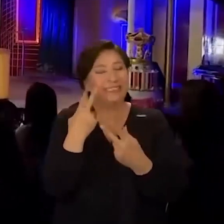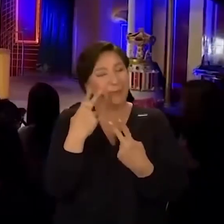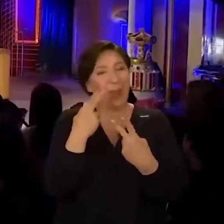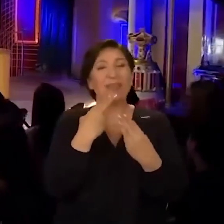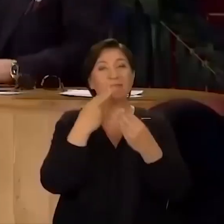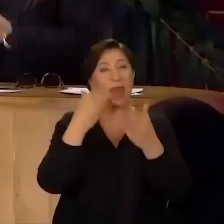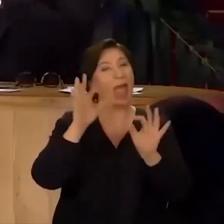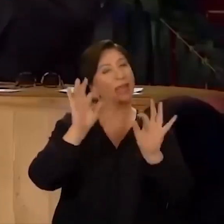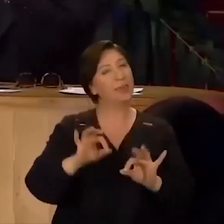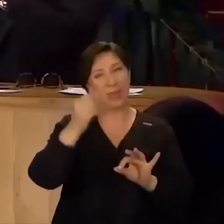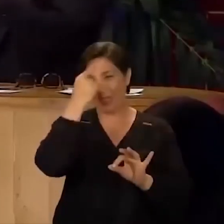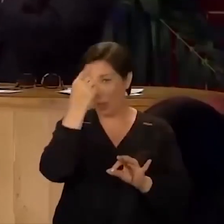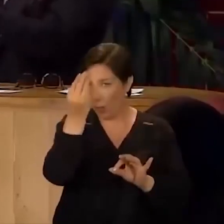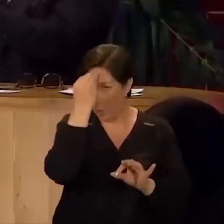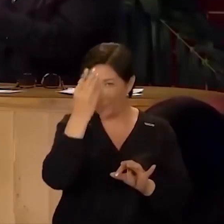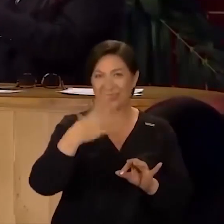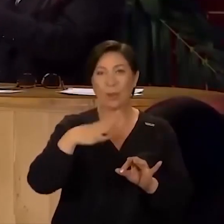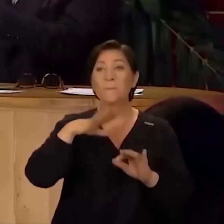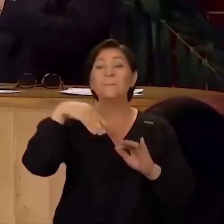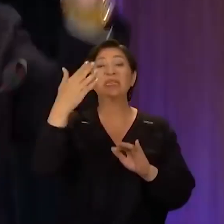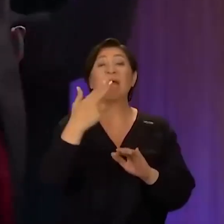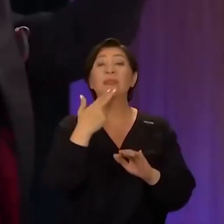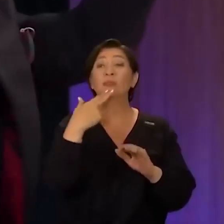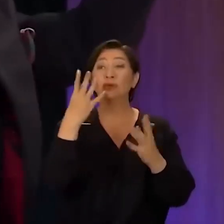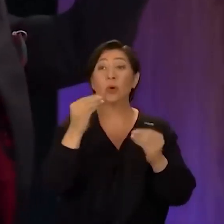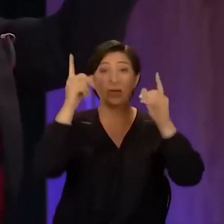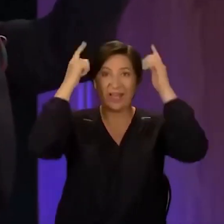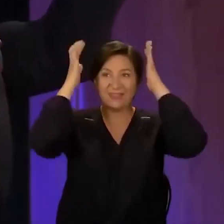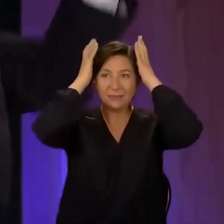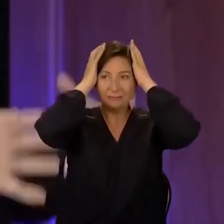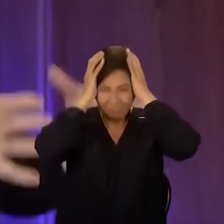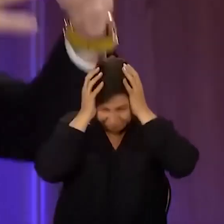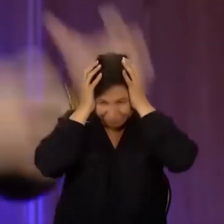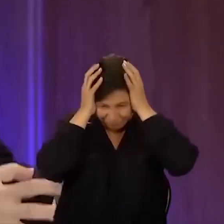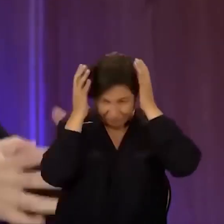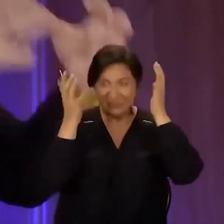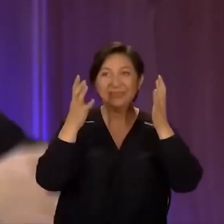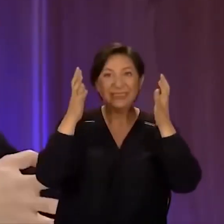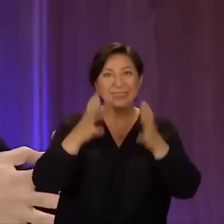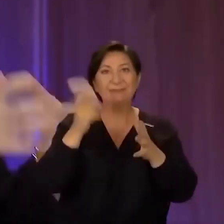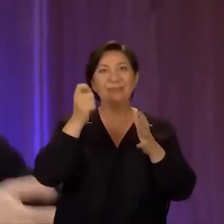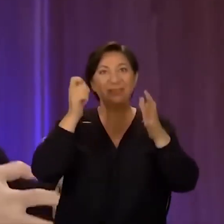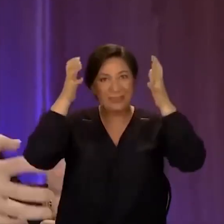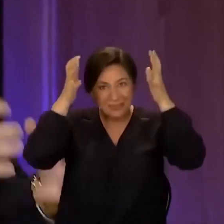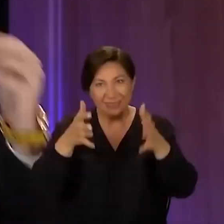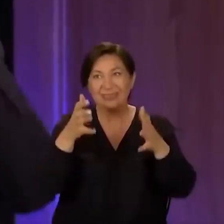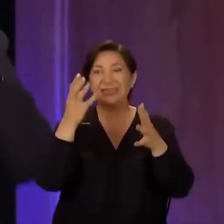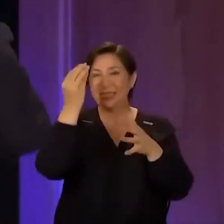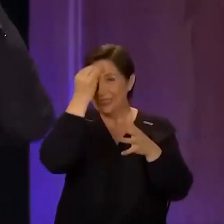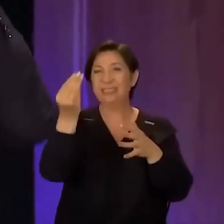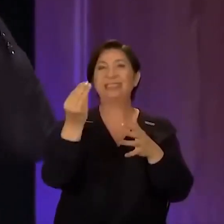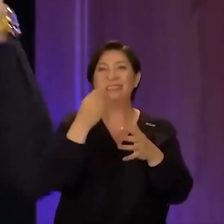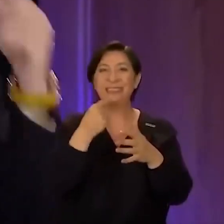ederim hanımların her zaman alnından öpmek istiyorum Başka bir hanımefendi olduğu zaman onu kafasından tutup aşağı doğru bastırmak zorunda